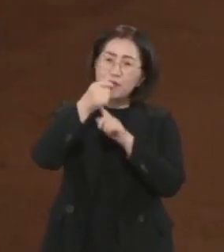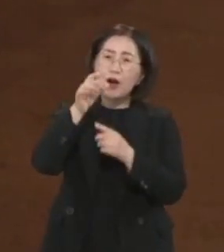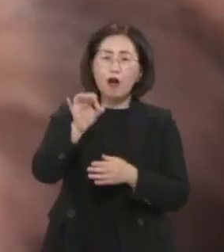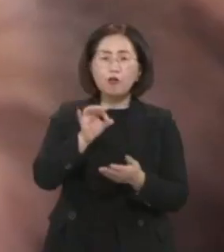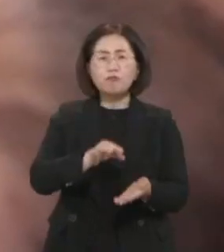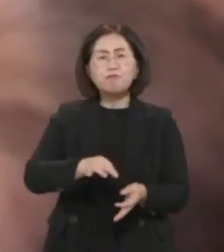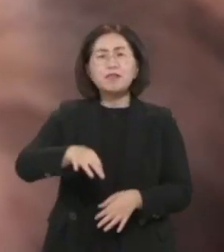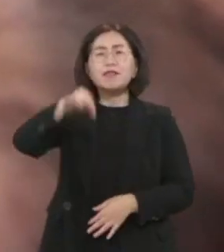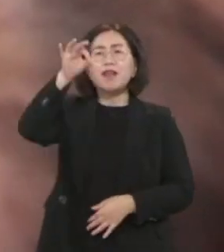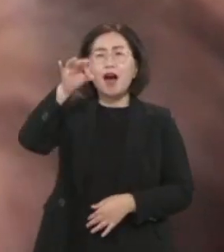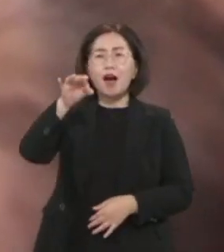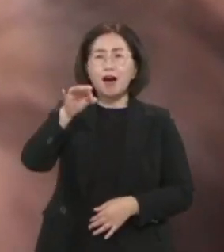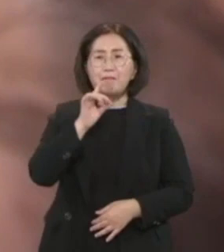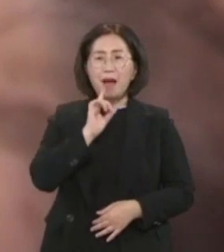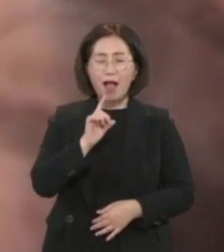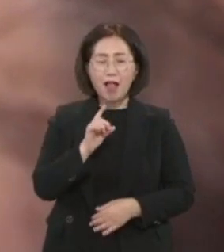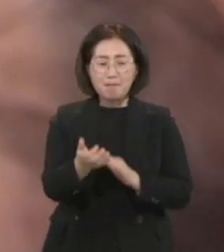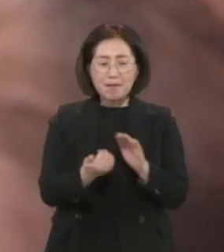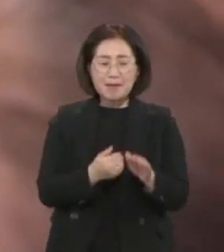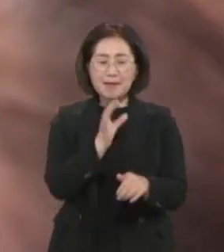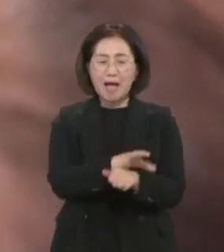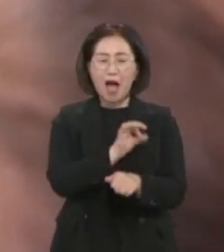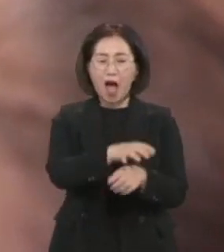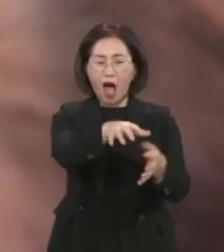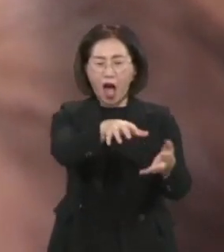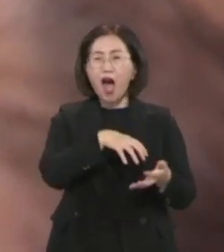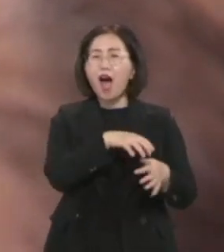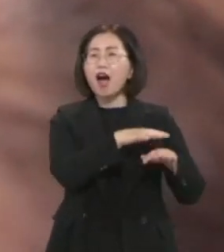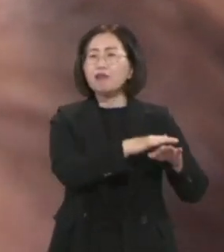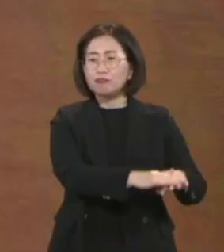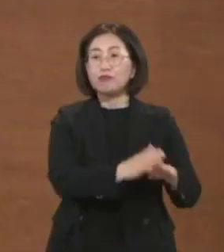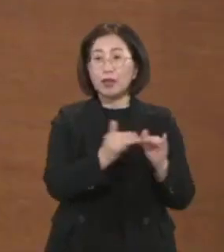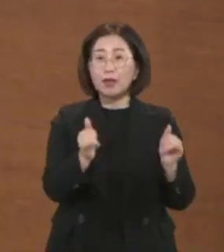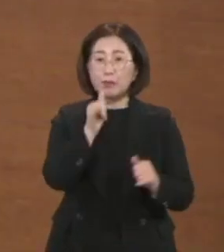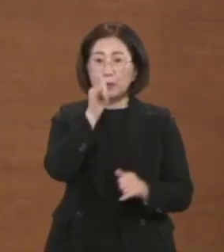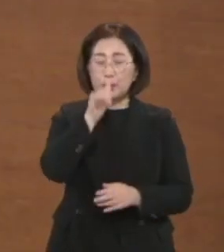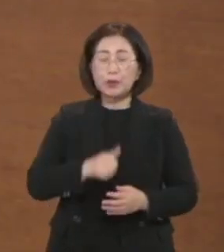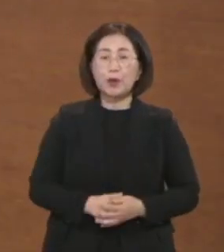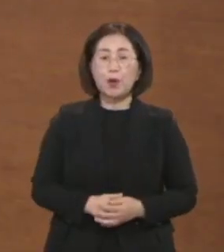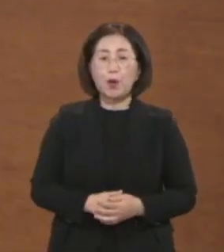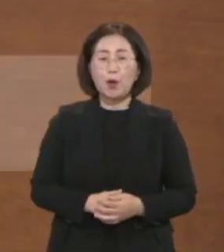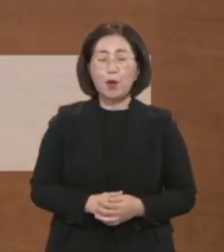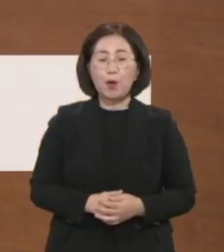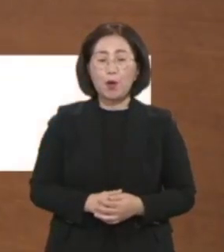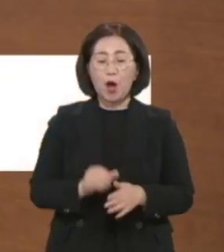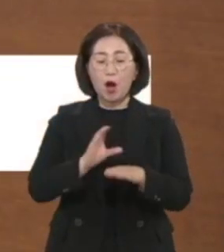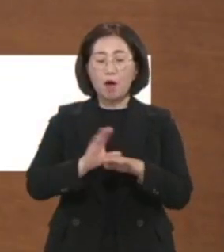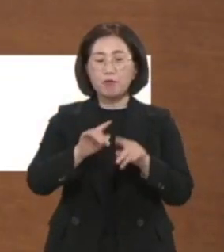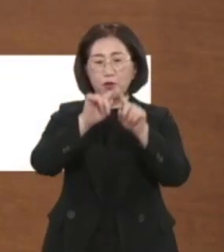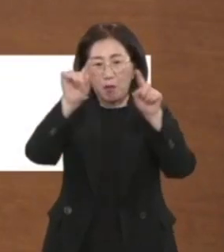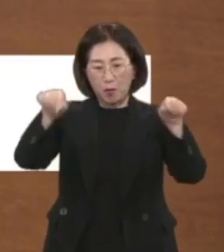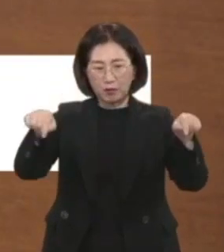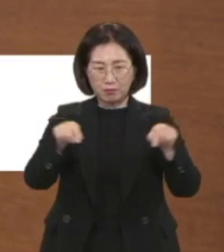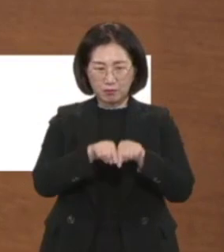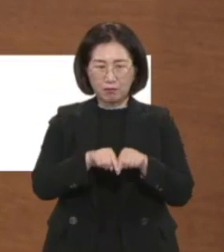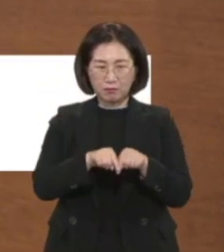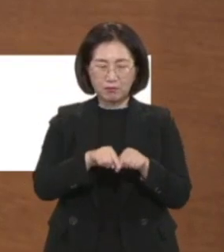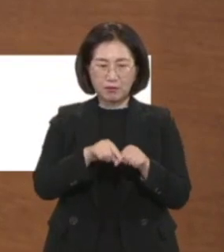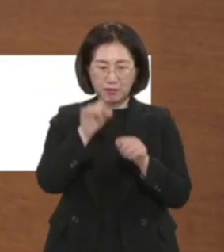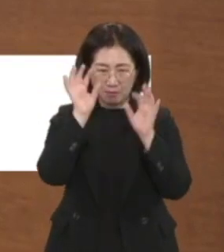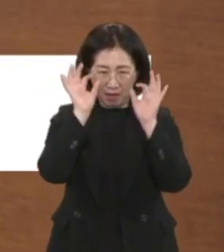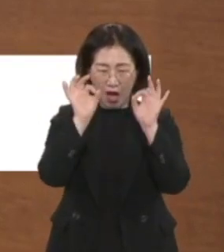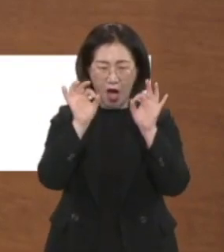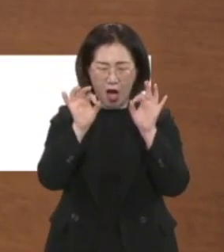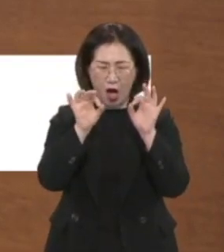소식까지 전해지며 사재기 움직임까지 나오고 있습니다. 모니터를 많이 사용하고 나서 이제 눈의